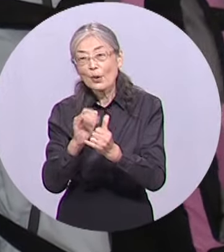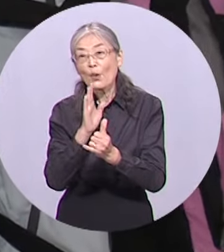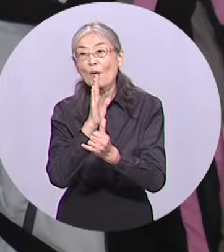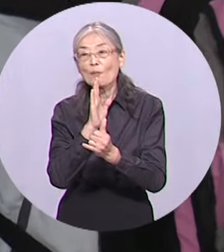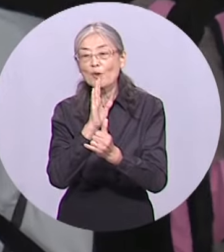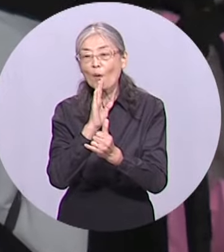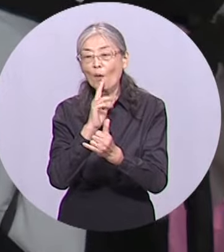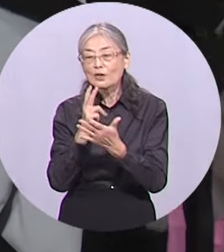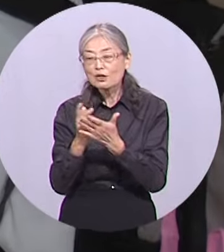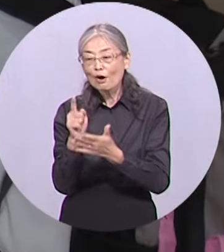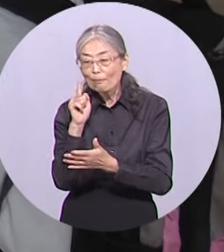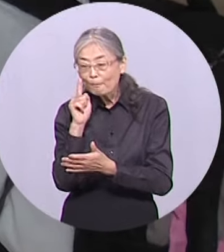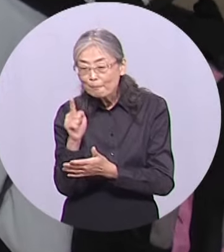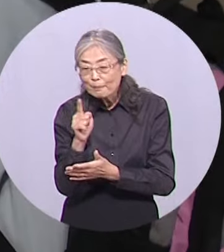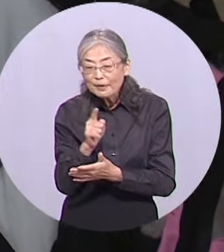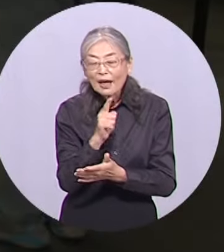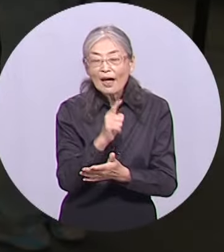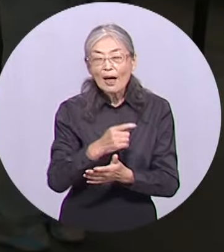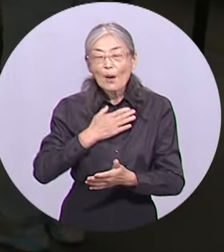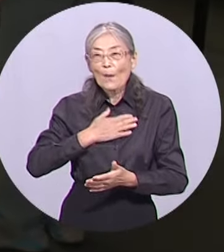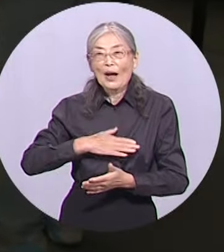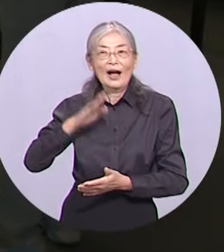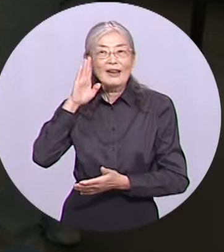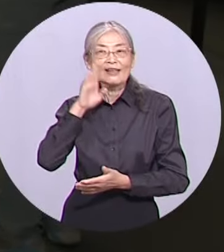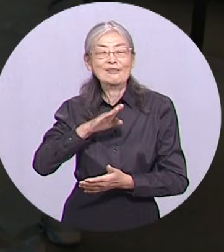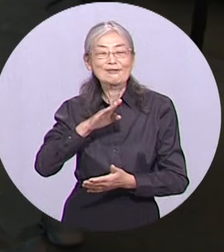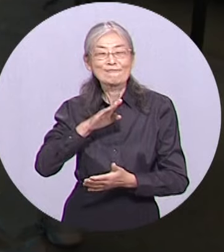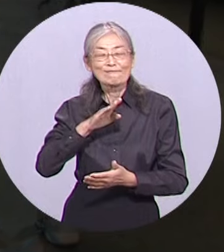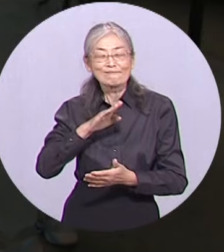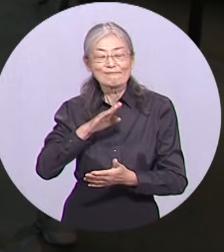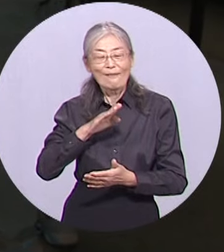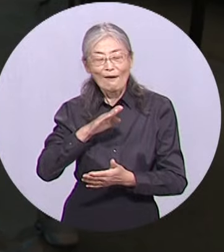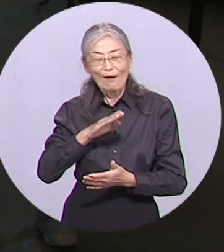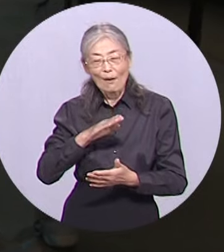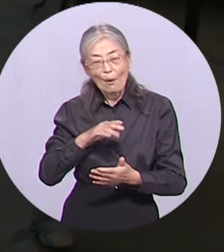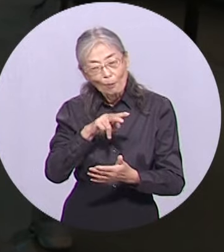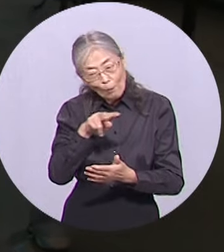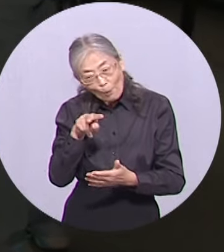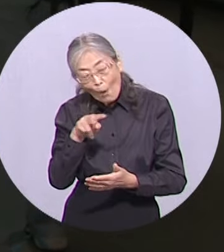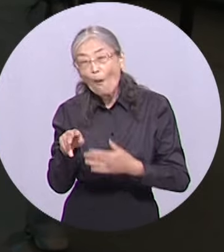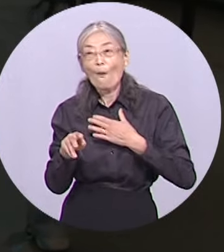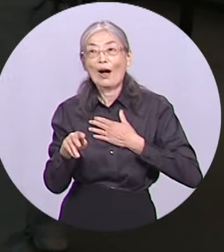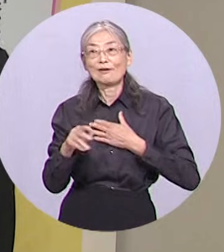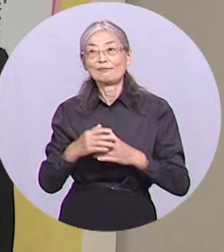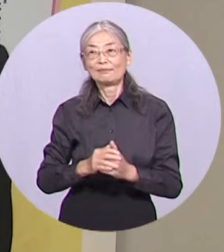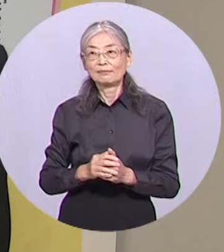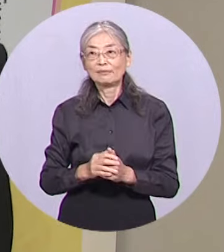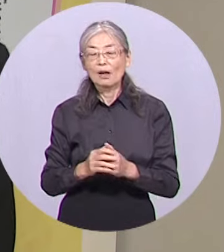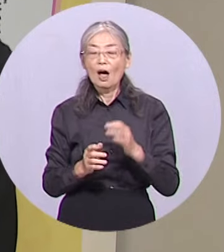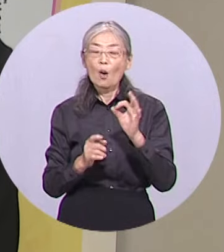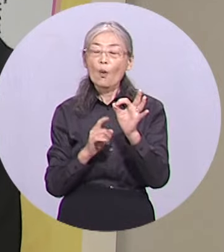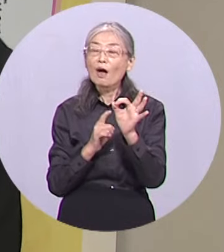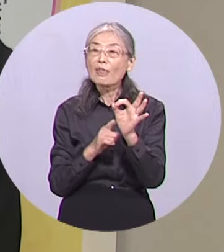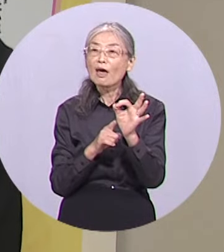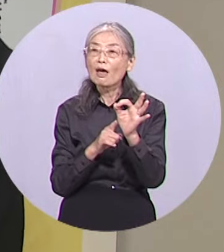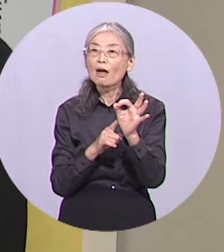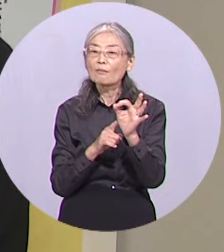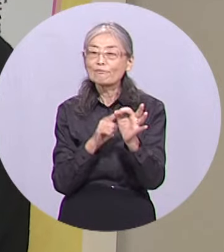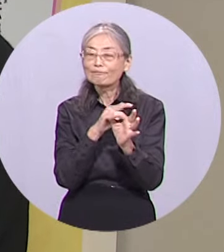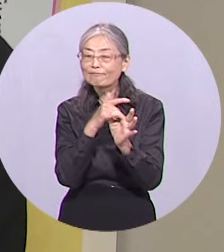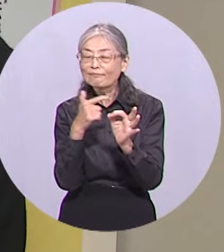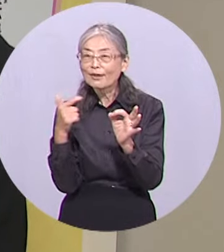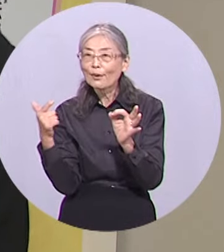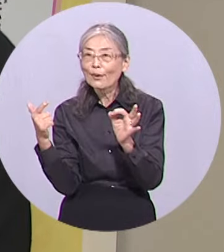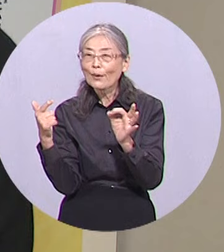の資料をもとに分かりやすく丁寧に紹介した展覧会になります。お金と一言で言っても様々